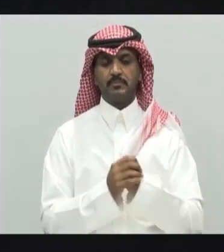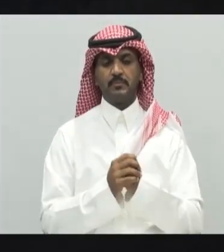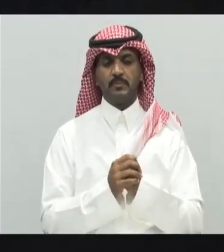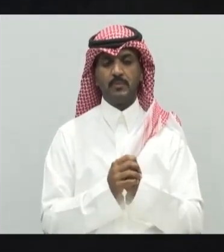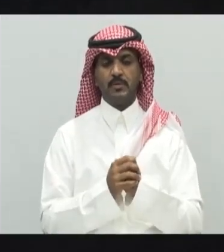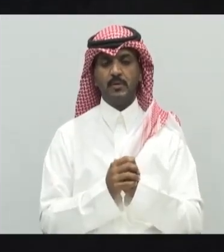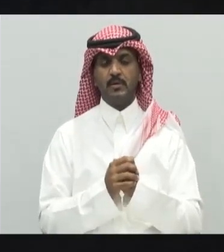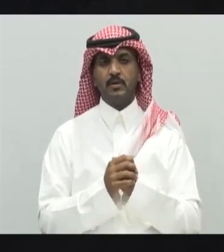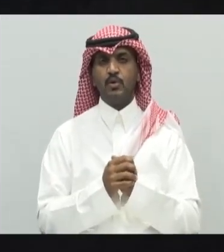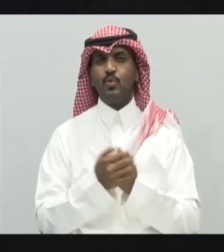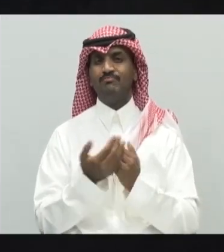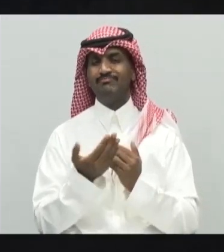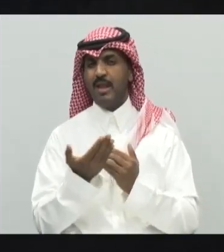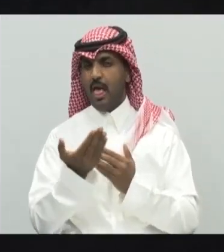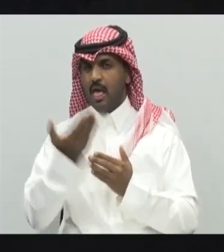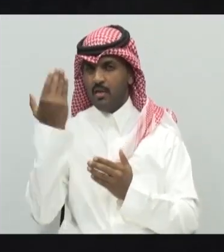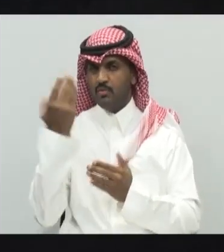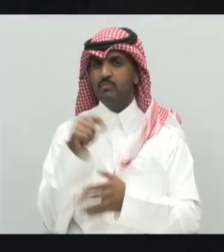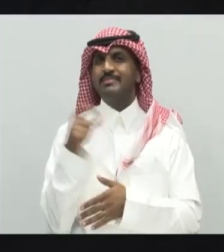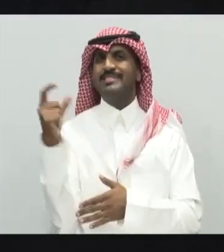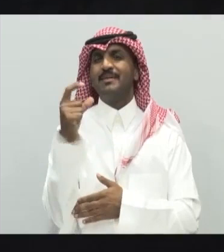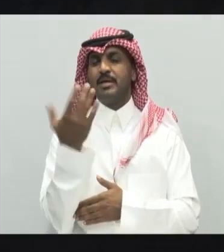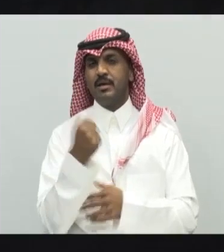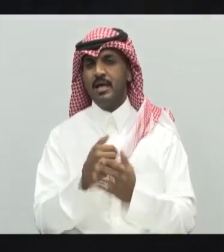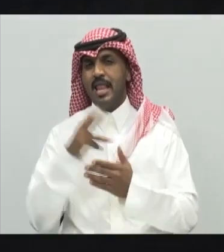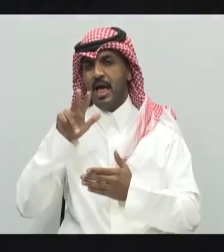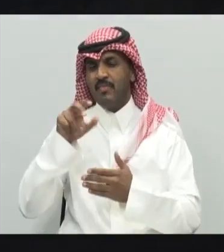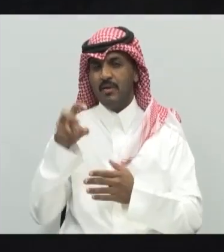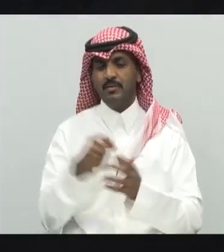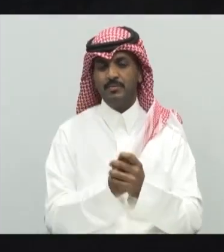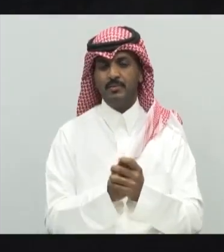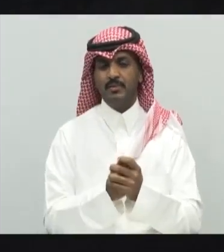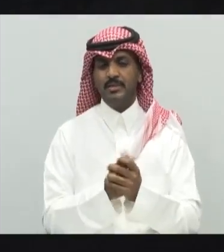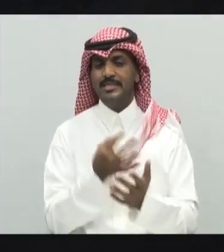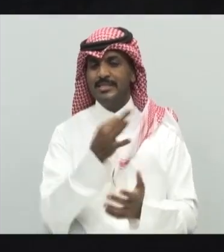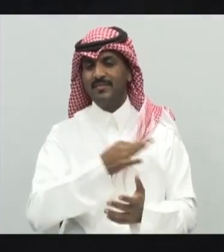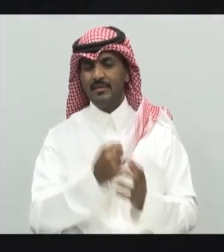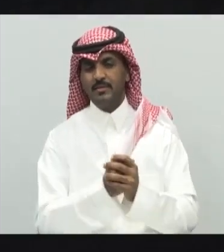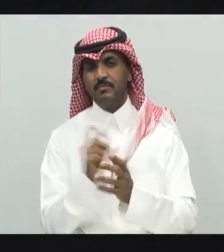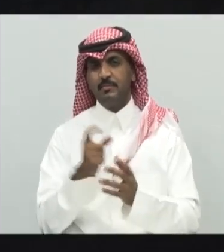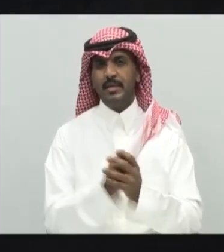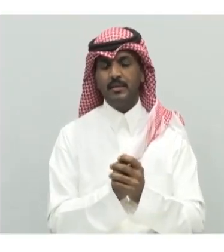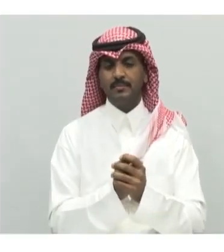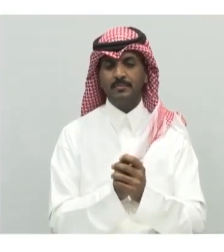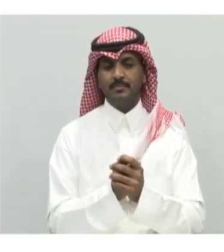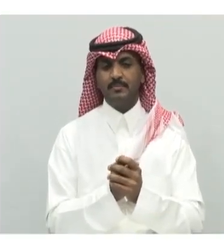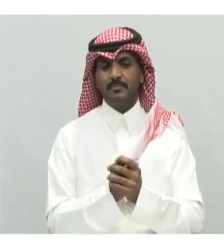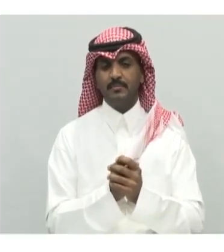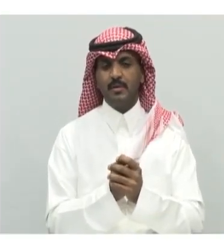الحضاره الاسلاميه الحضاره او استفاده الحضاره الاسلاميه من الحضارات